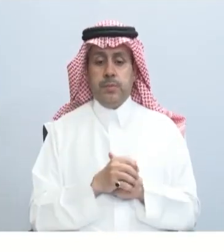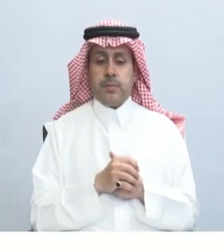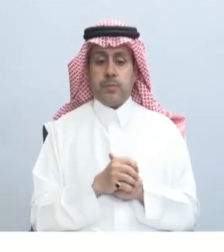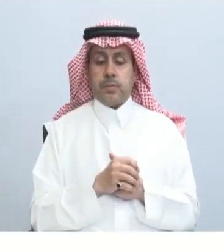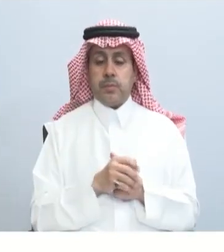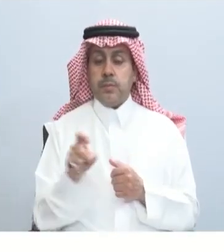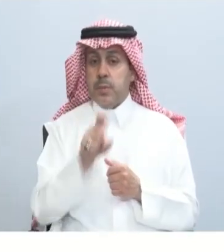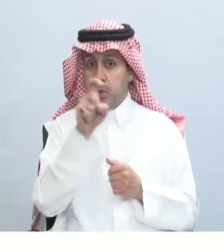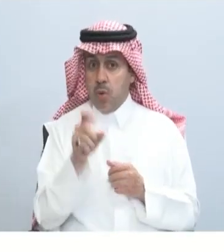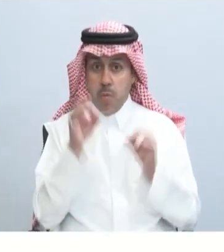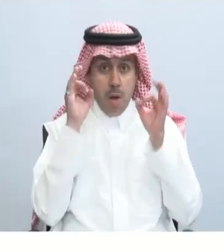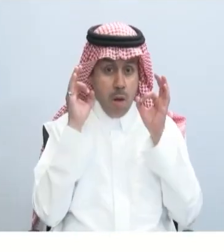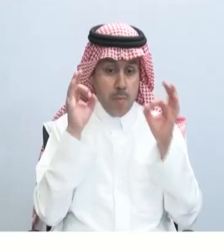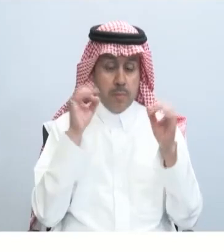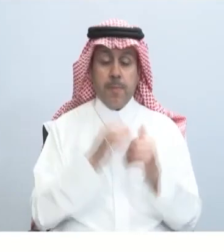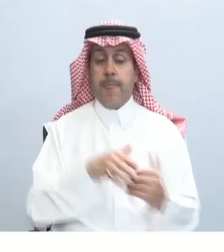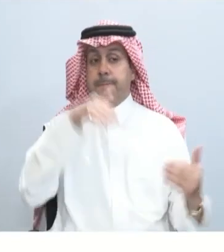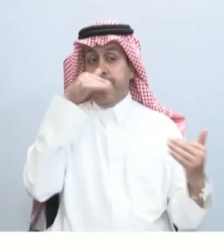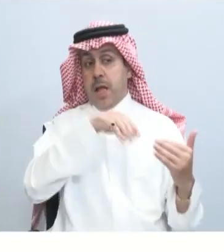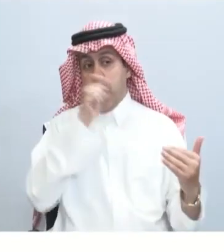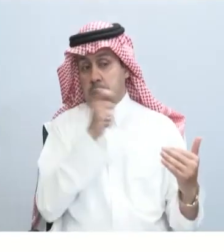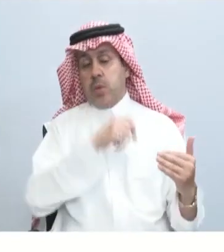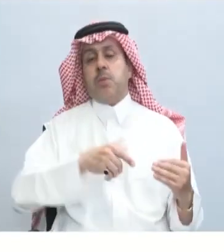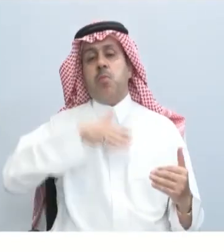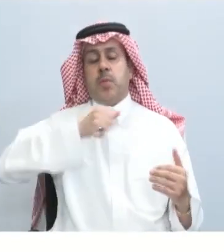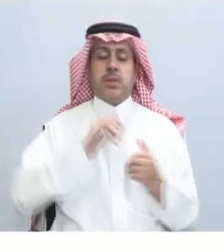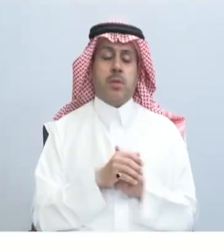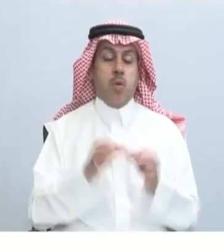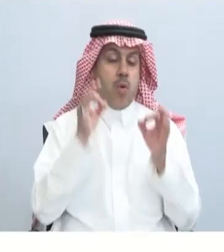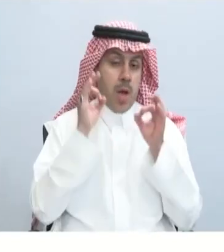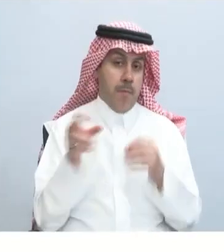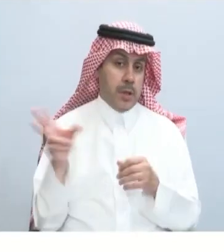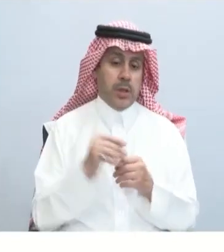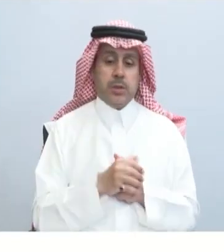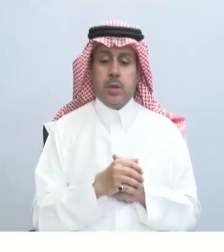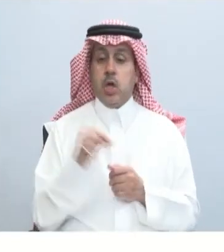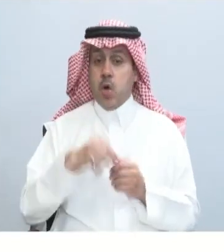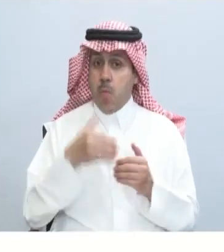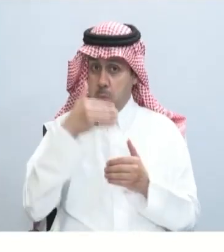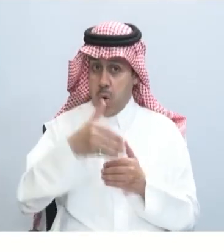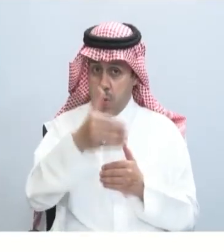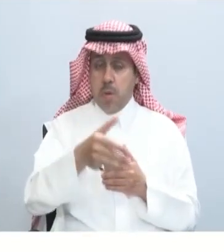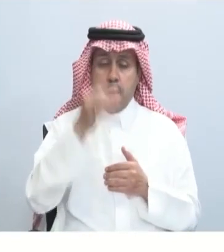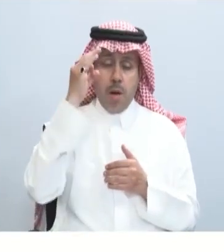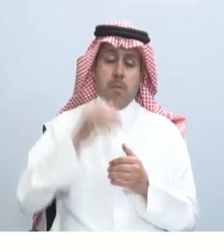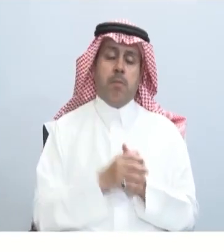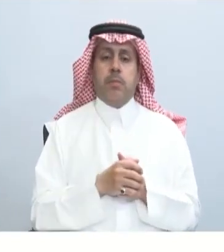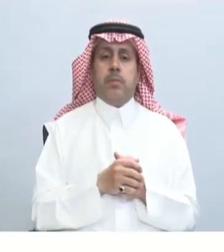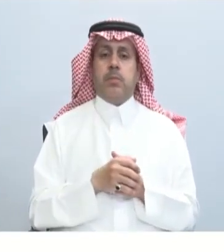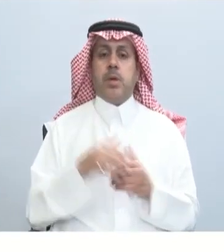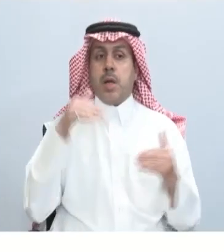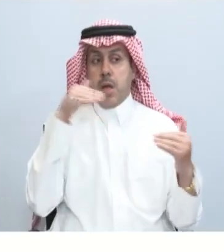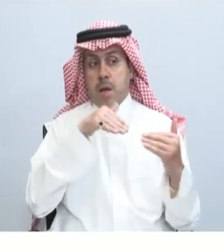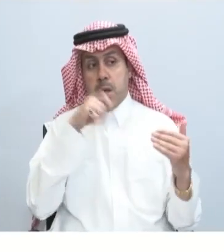غزوات النبي صلى الله عليه وسلم وما اهم نتائجها نكمل اليوم باذن الله ابرز غزوات النبي صلى الله عليه